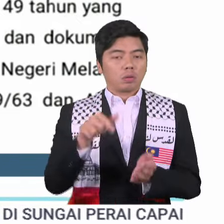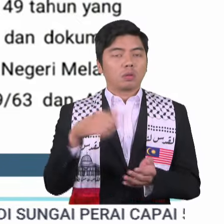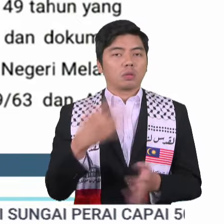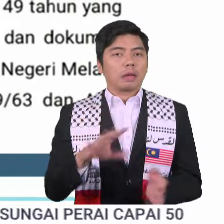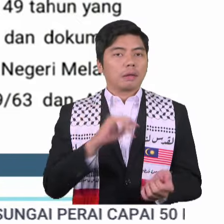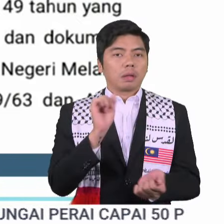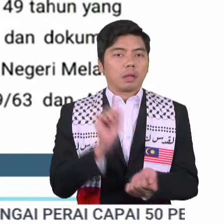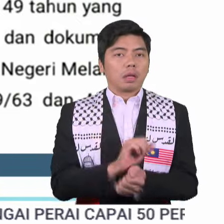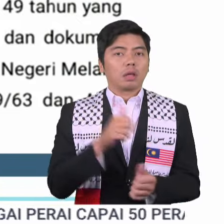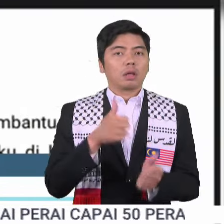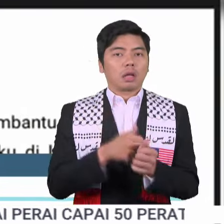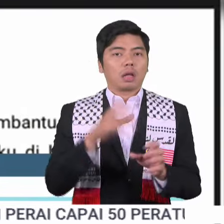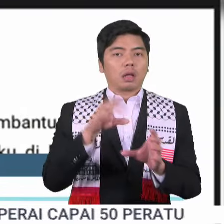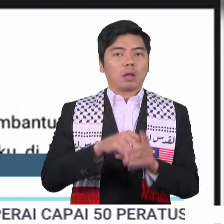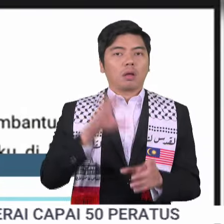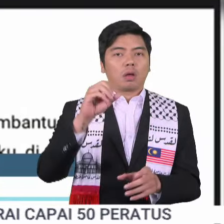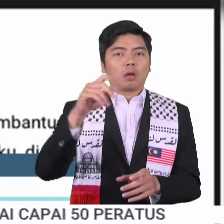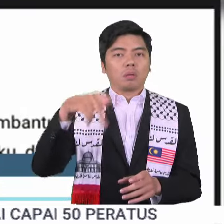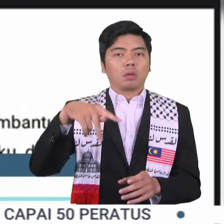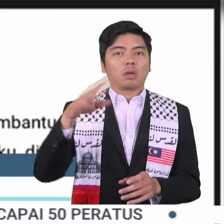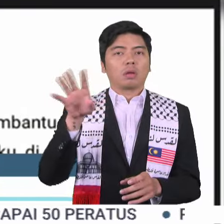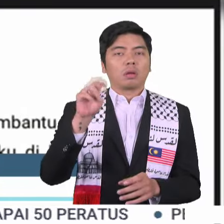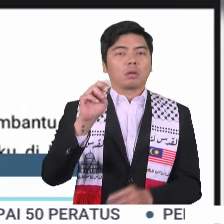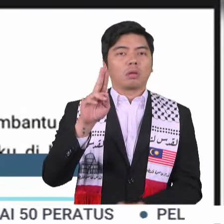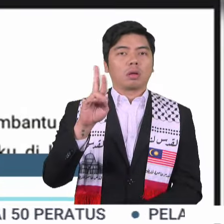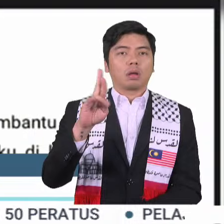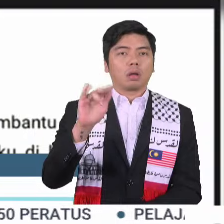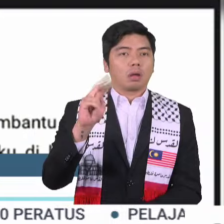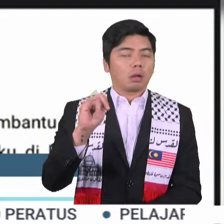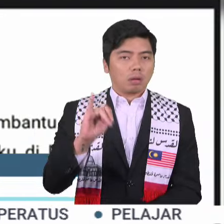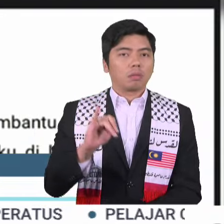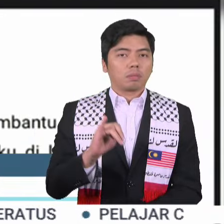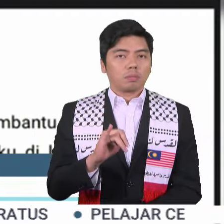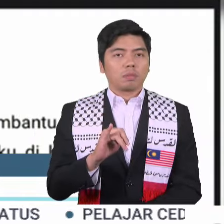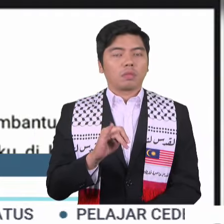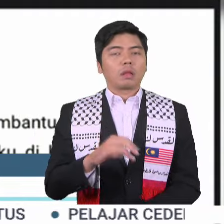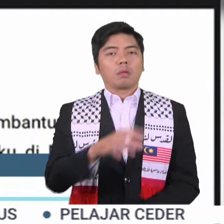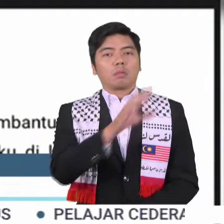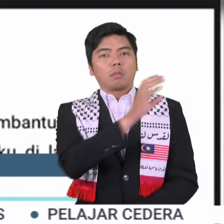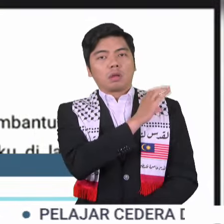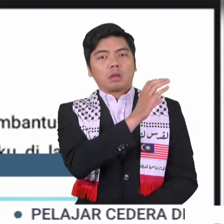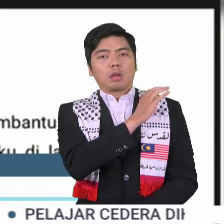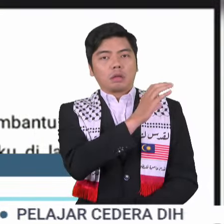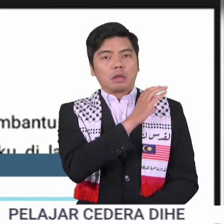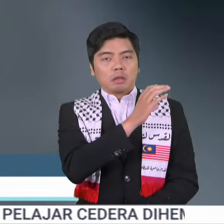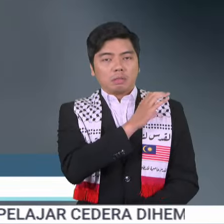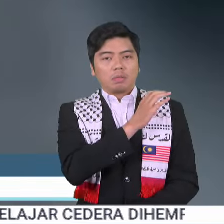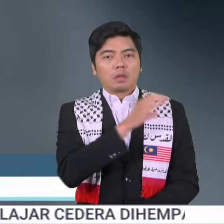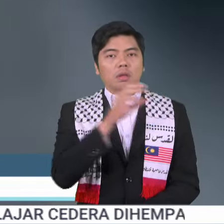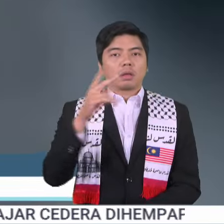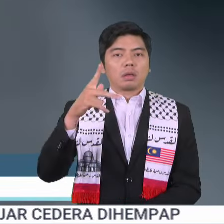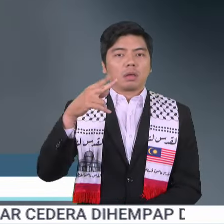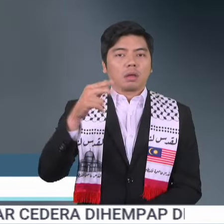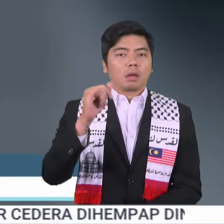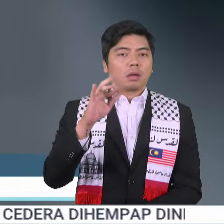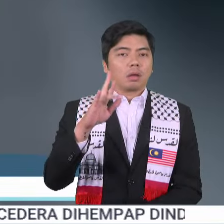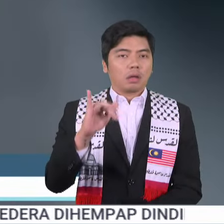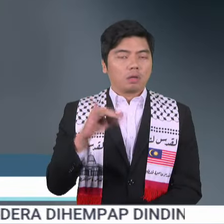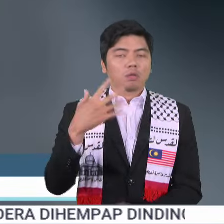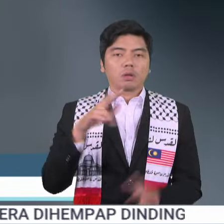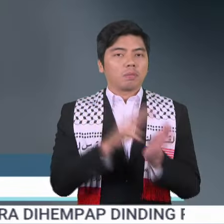ditahan menerusi op murni op Tiris fasa 3.0 pengarah mariti Melaka dan Negeri Sembilan Kapten maritim Mohammad Khairi Abdul Aziz